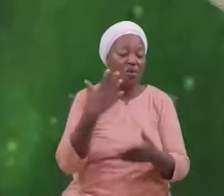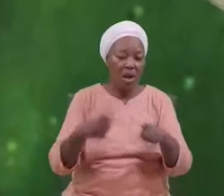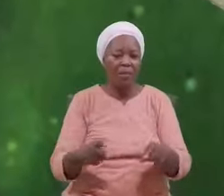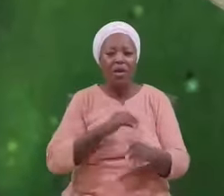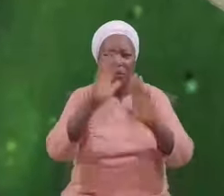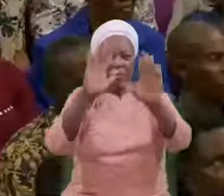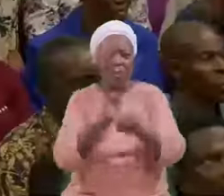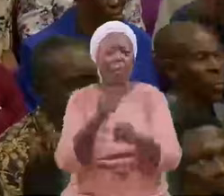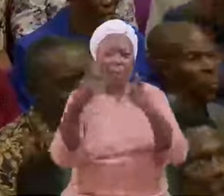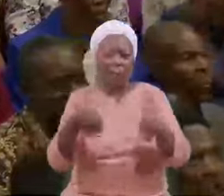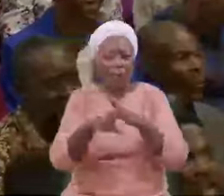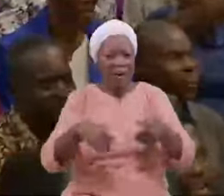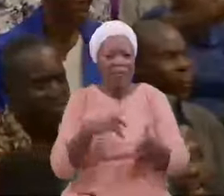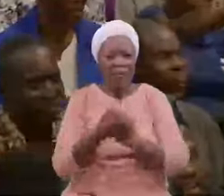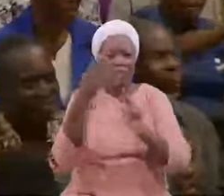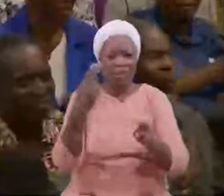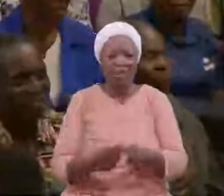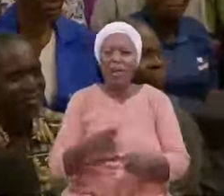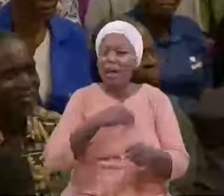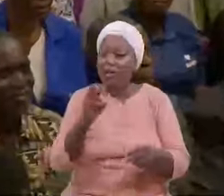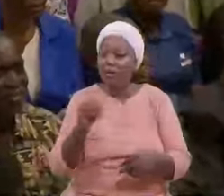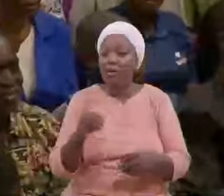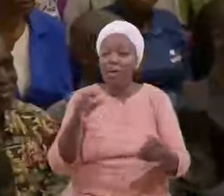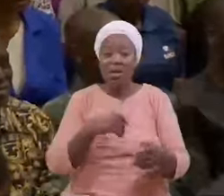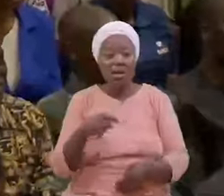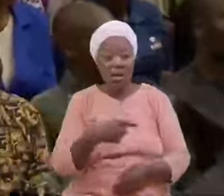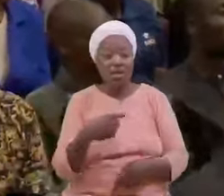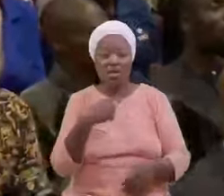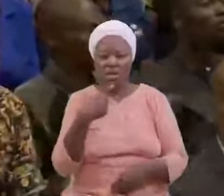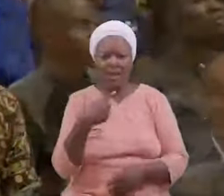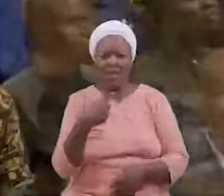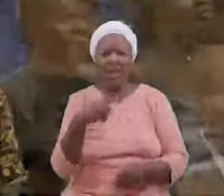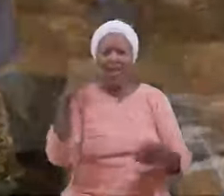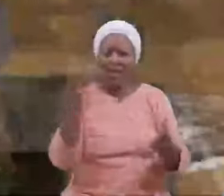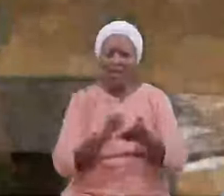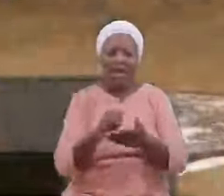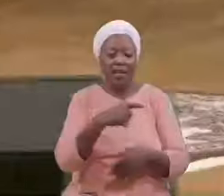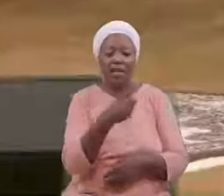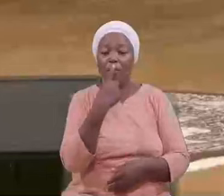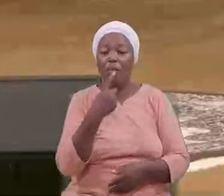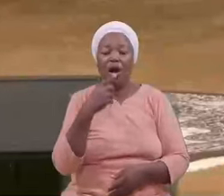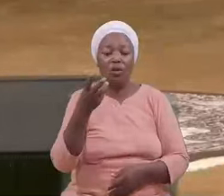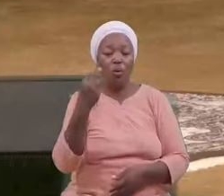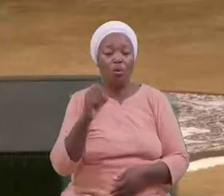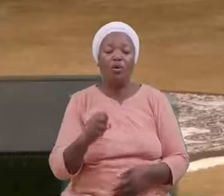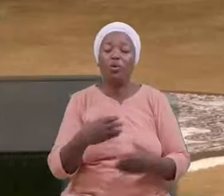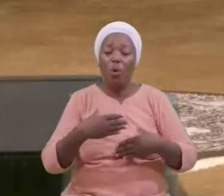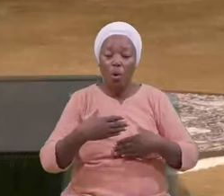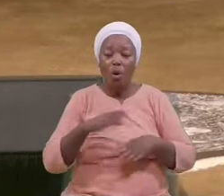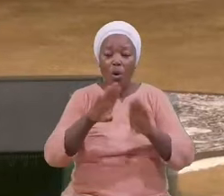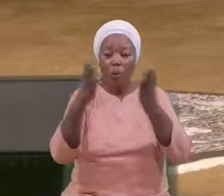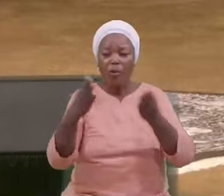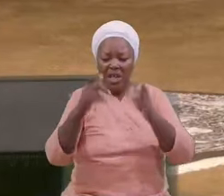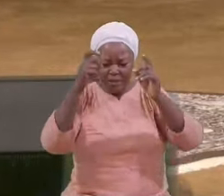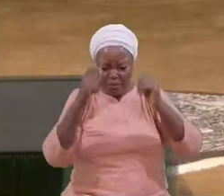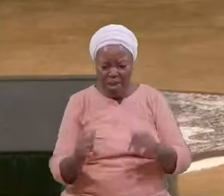vous. Ainsi, il dit que c'est, et au même instant, sa bouche s'ouvrit,